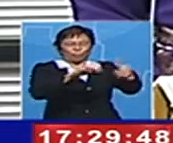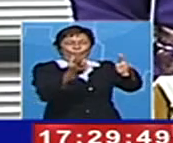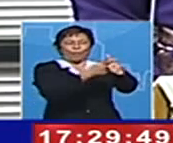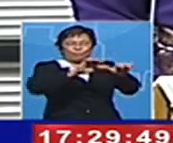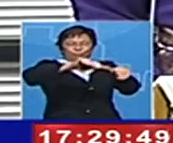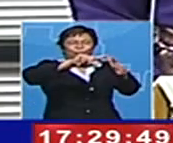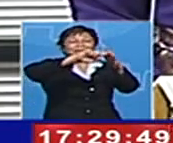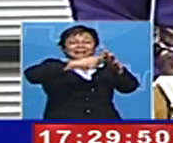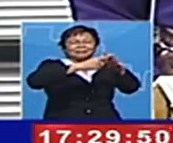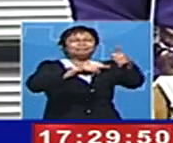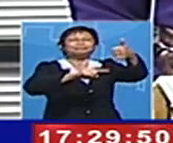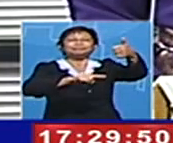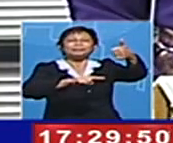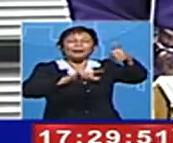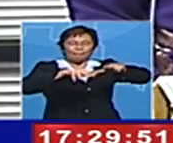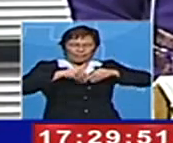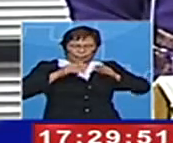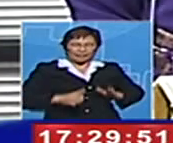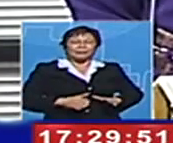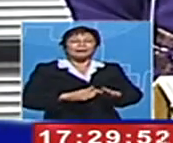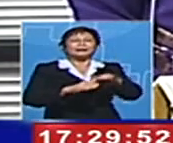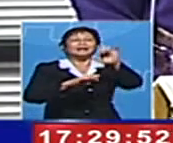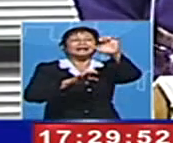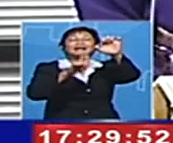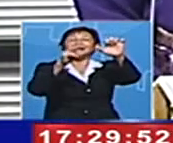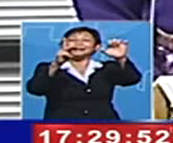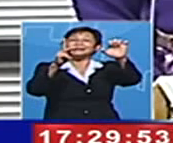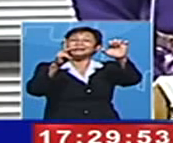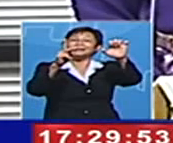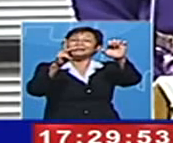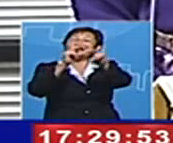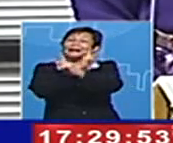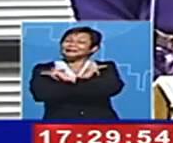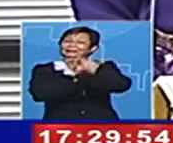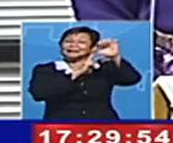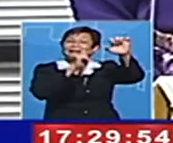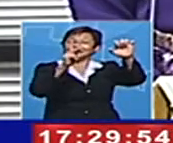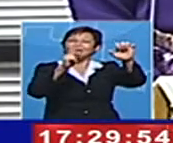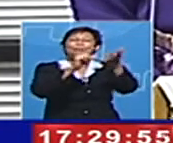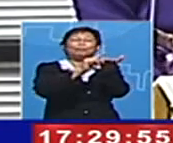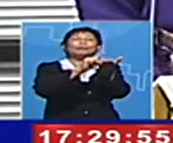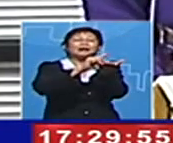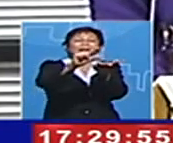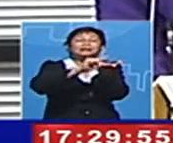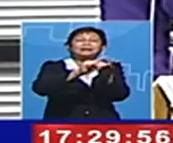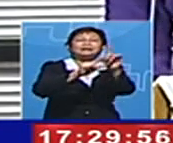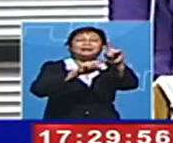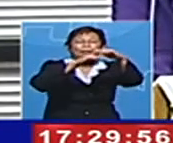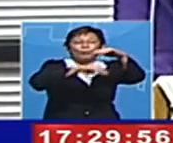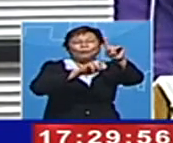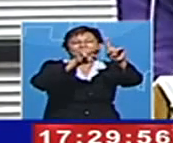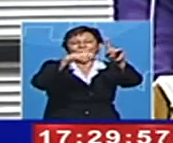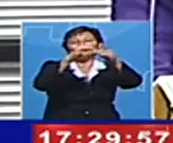diperkenalkan bagi semua penerima di dalam senarai easih yang berpendapatan bulanan di bawah